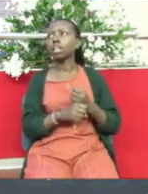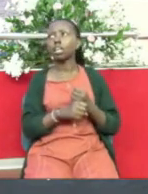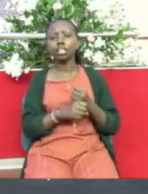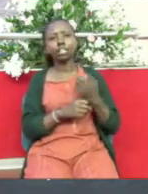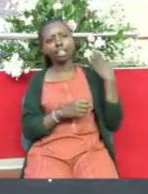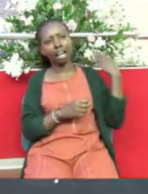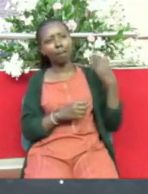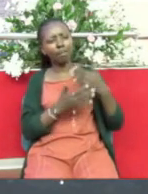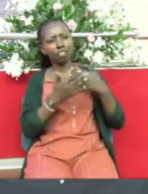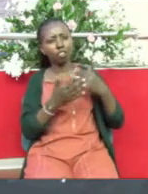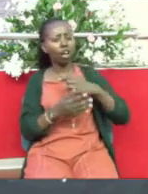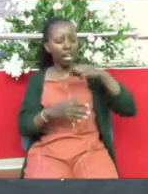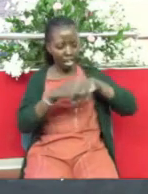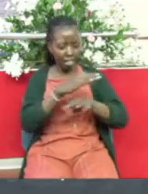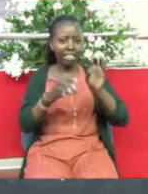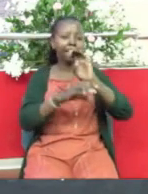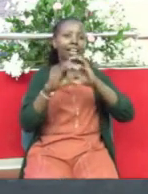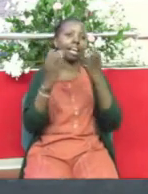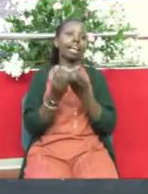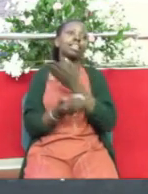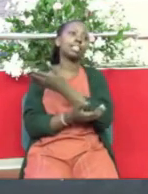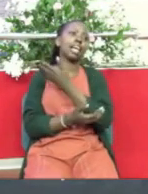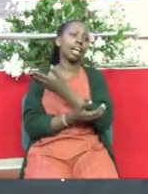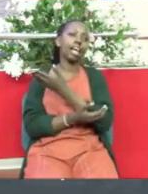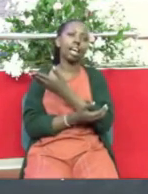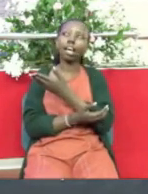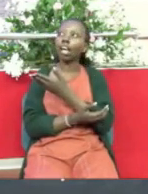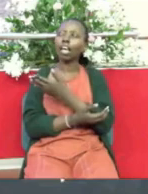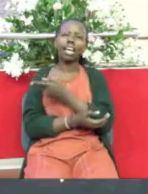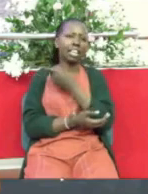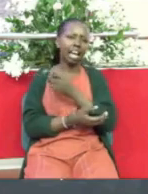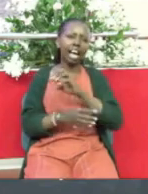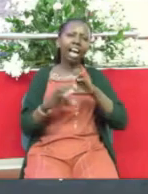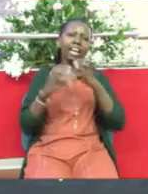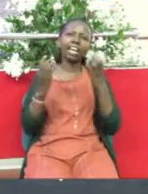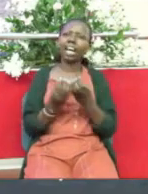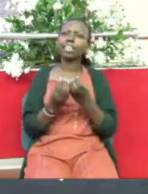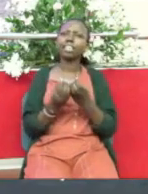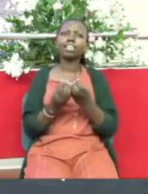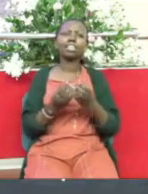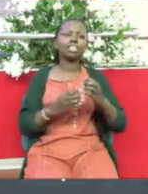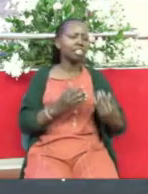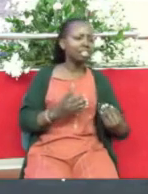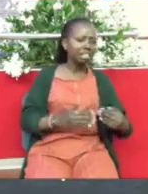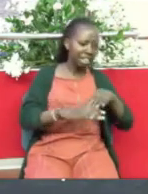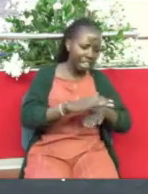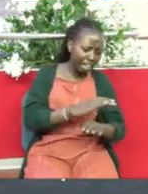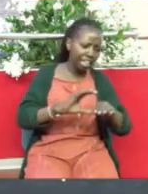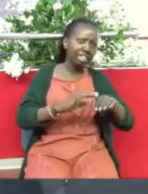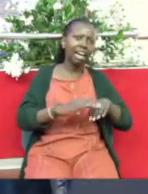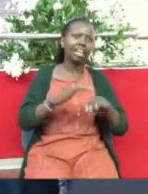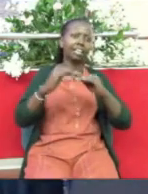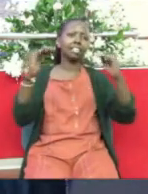favor class. Miaka michache nilienda katika hilo darasa favor. And huko ndio unapata watoto wako chini ya meza, wako kila mahali until you're wondering